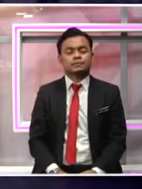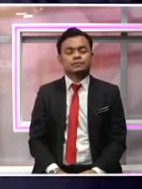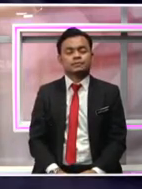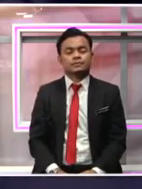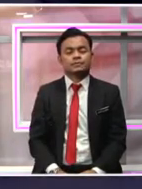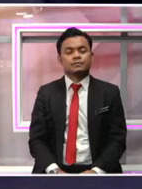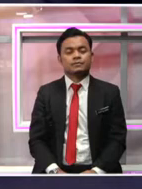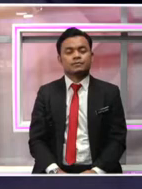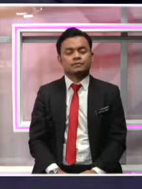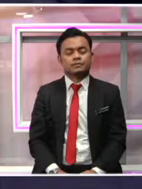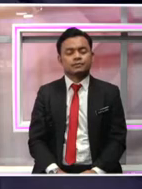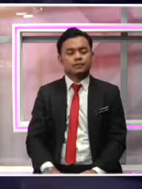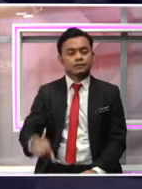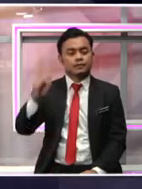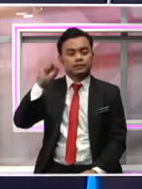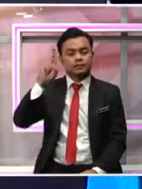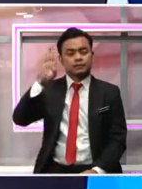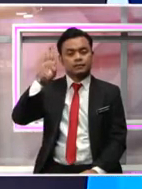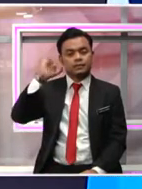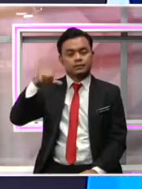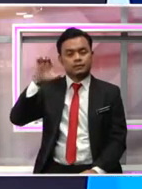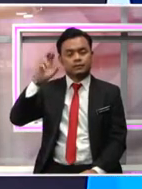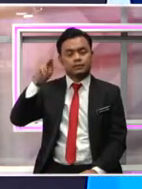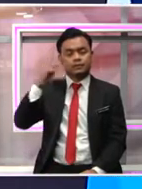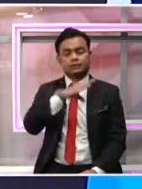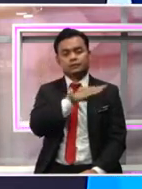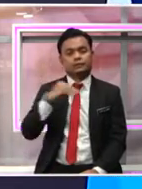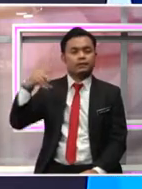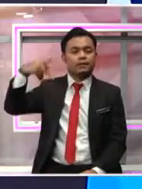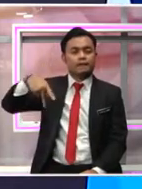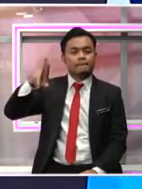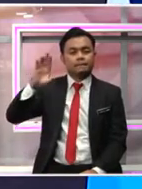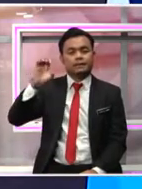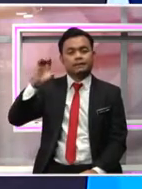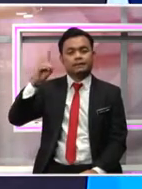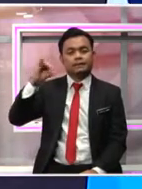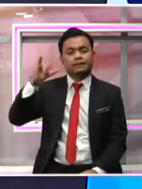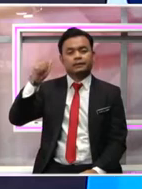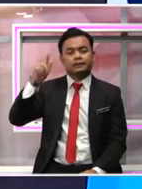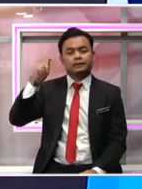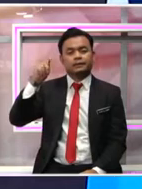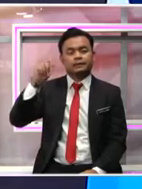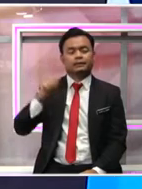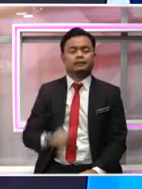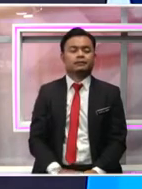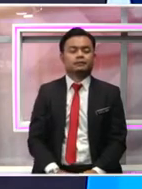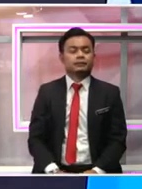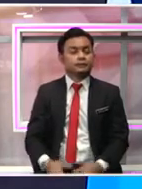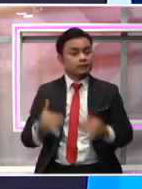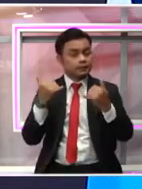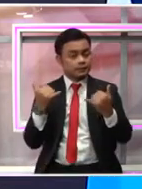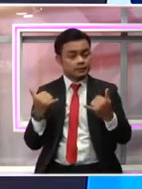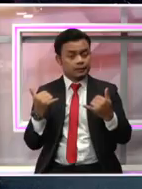dalam abdomen aku ya organ paling besar domain hati kiss kami tipe masuk